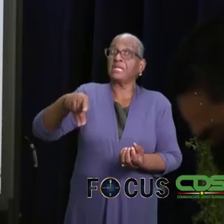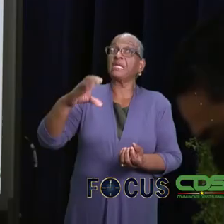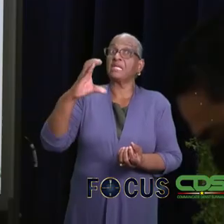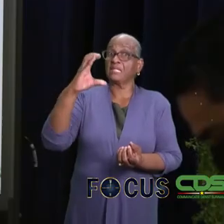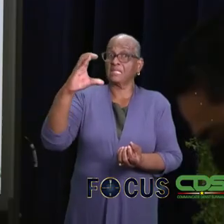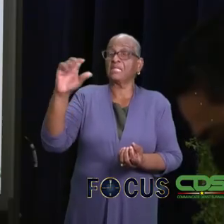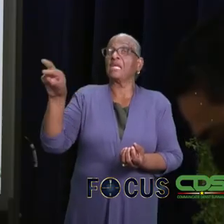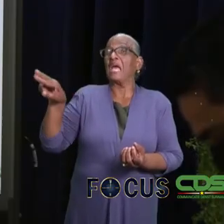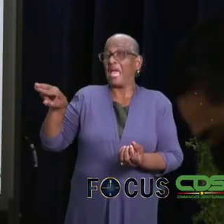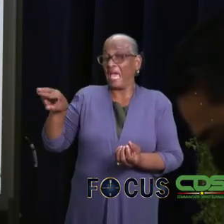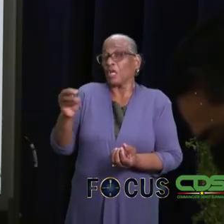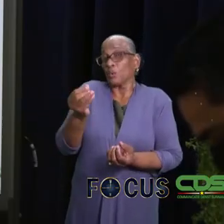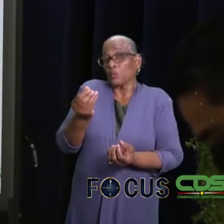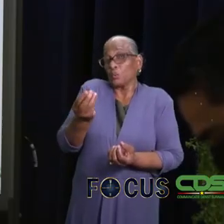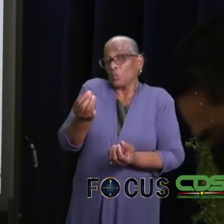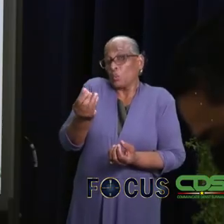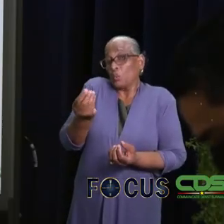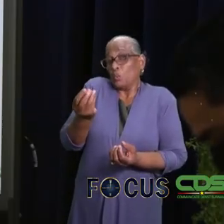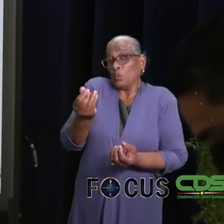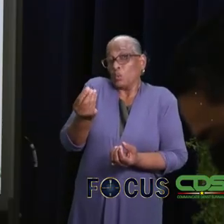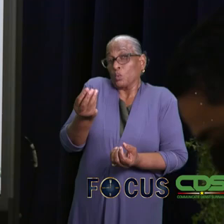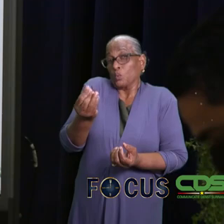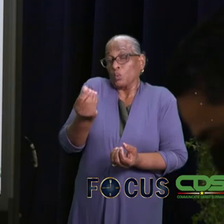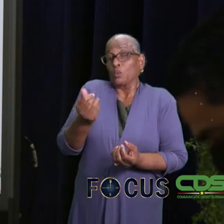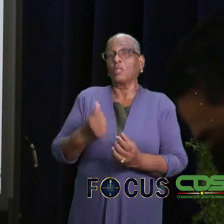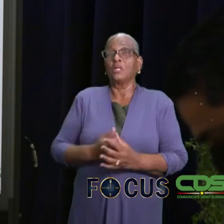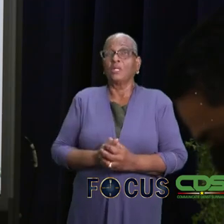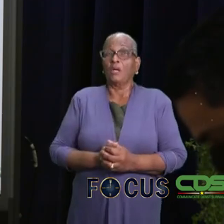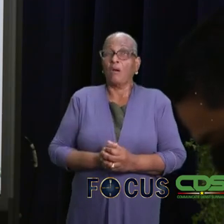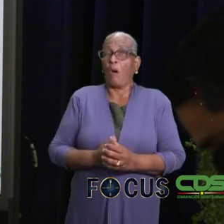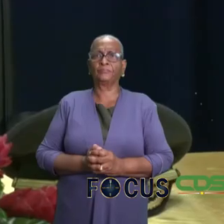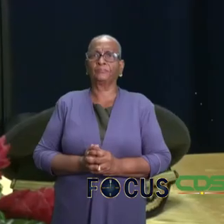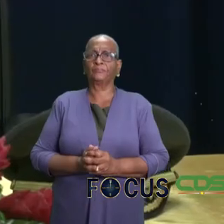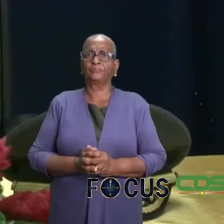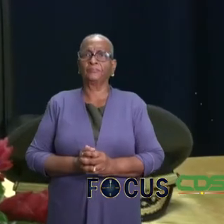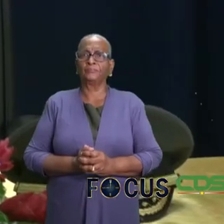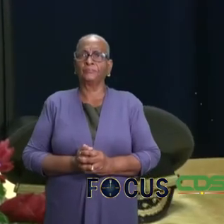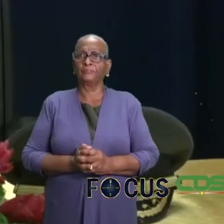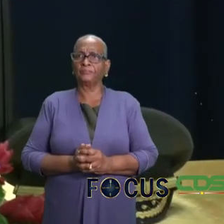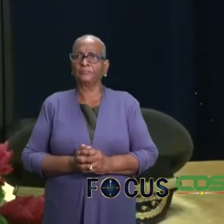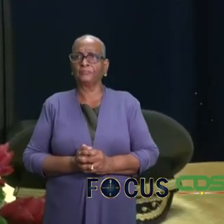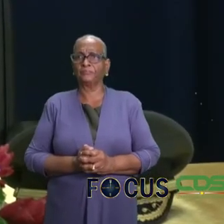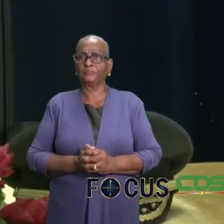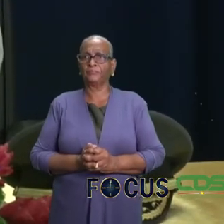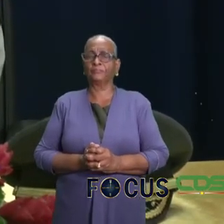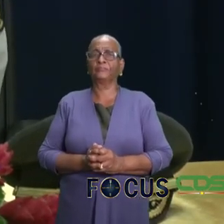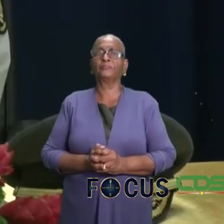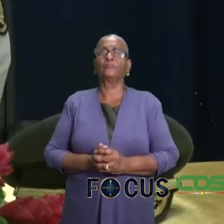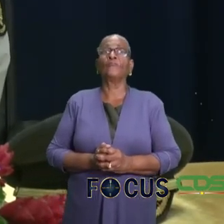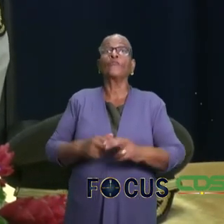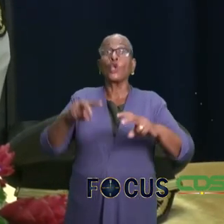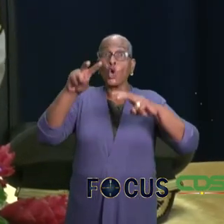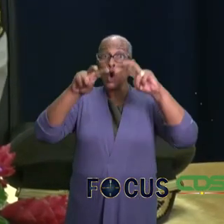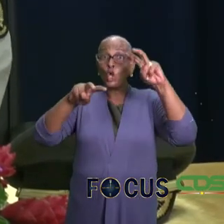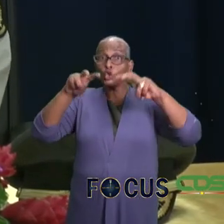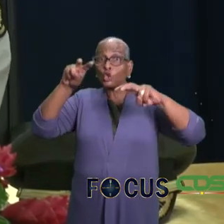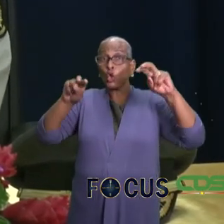gauw dat op waarheid berust, wordt er opgetreden. De controle bij de bruggen.